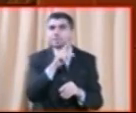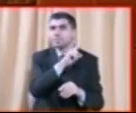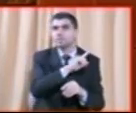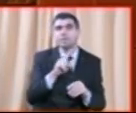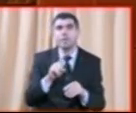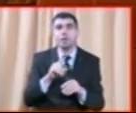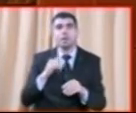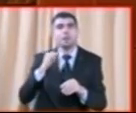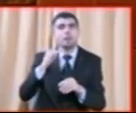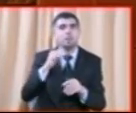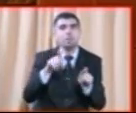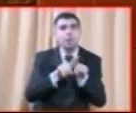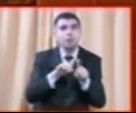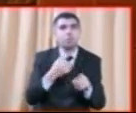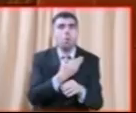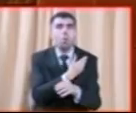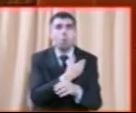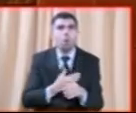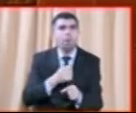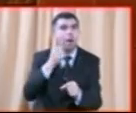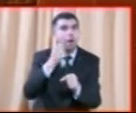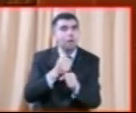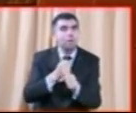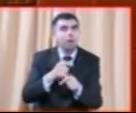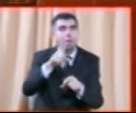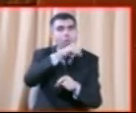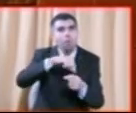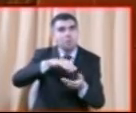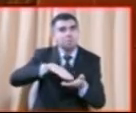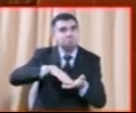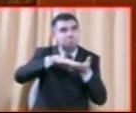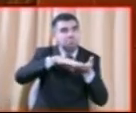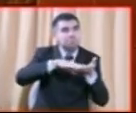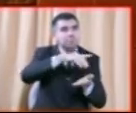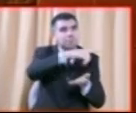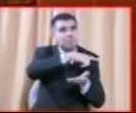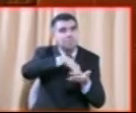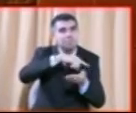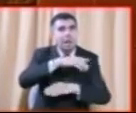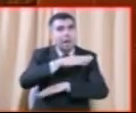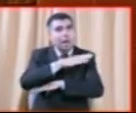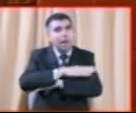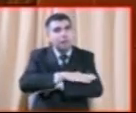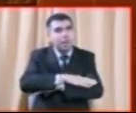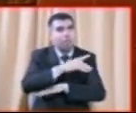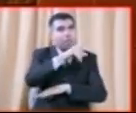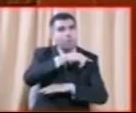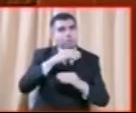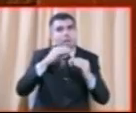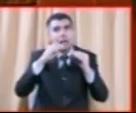الكبيرة الحجم واللي كتطلب واحد المستوى من الإنصات والتشاور والمساءلة، لما